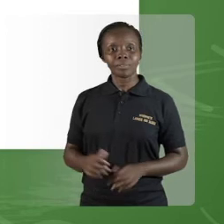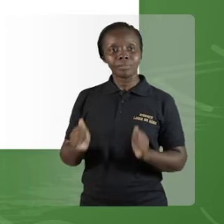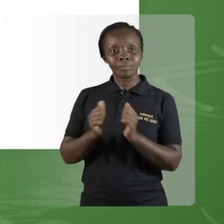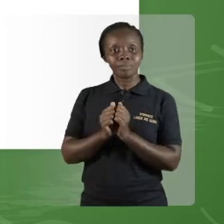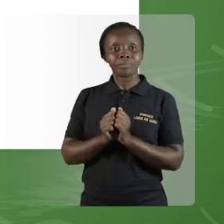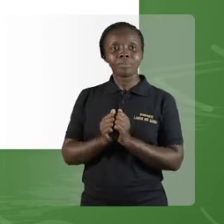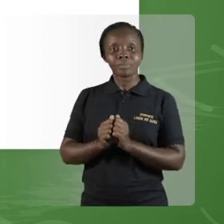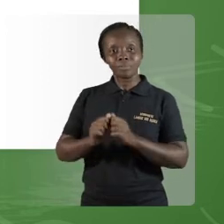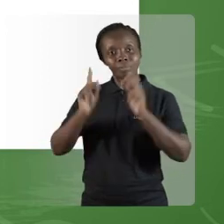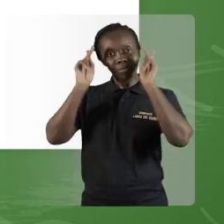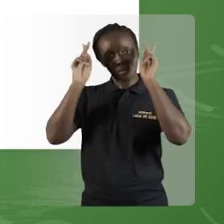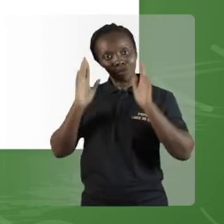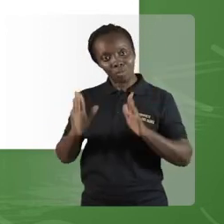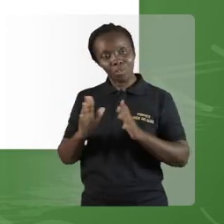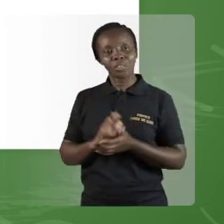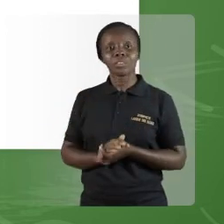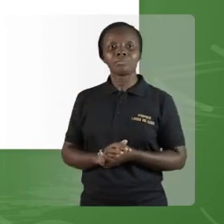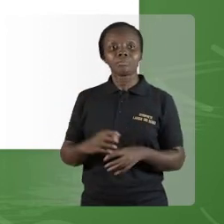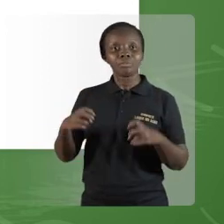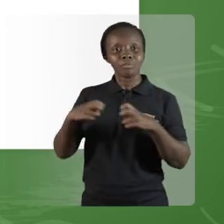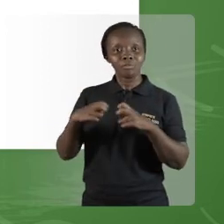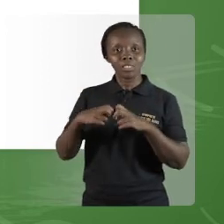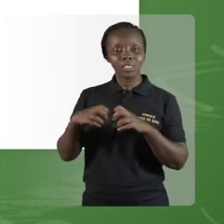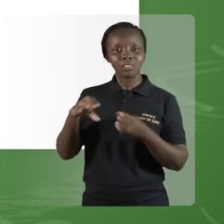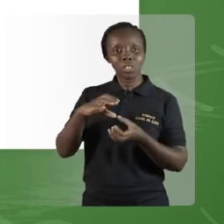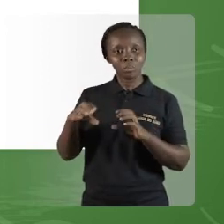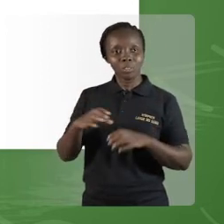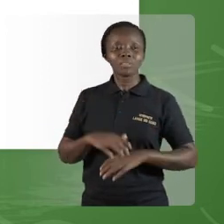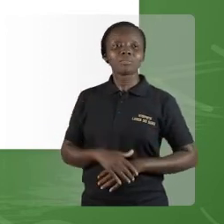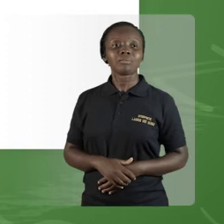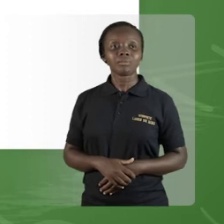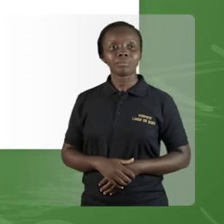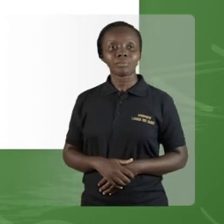sous la supervision de leur professeur de physique-chimie,